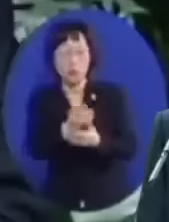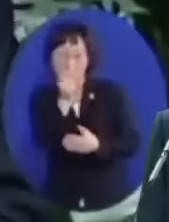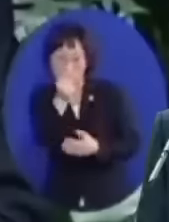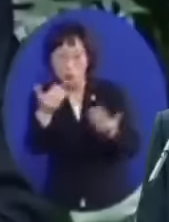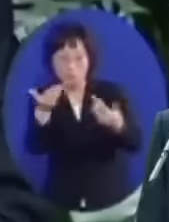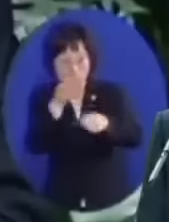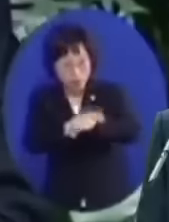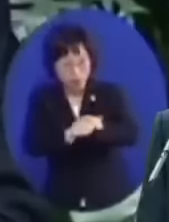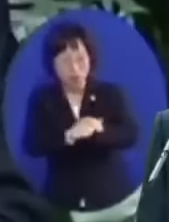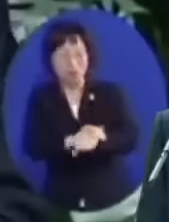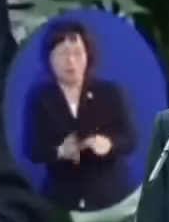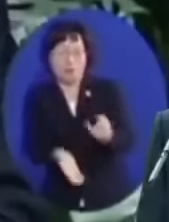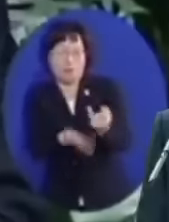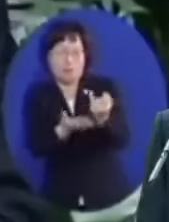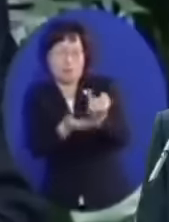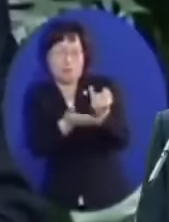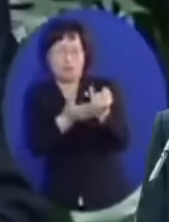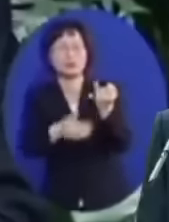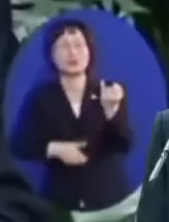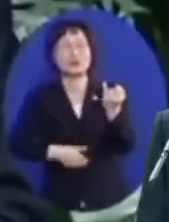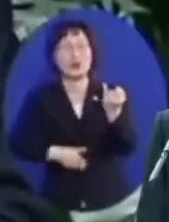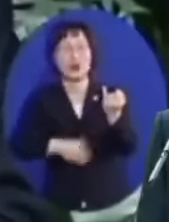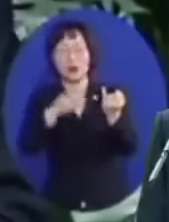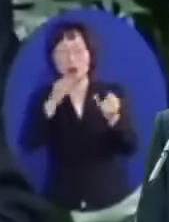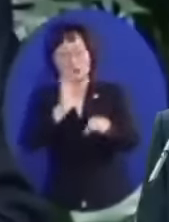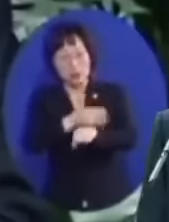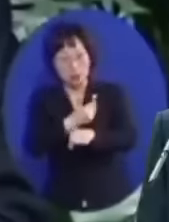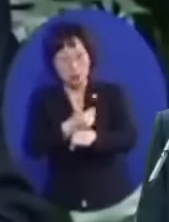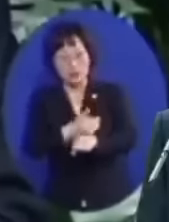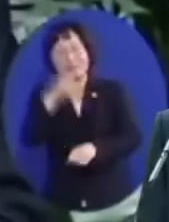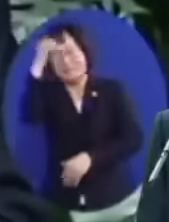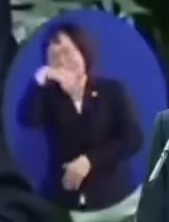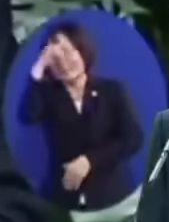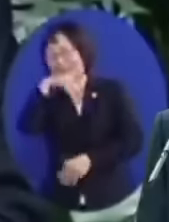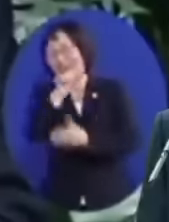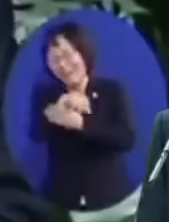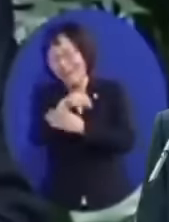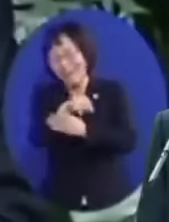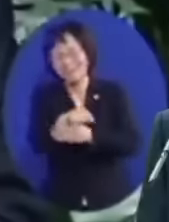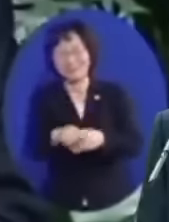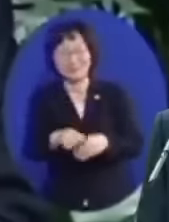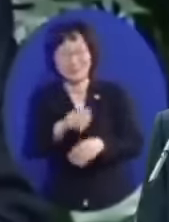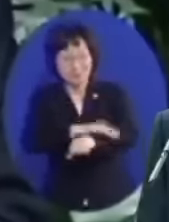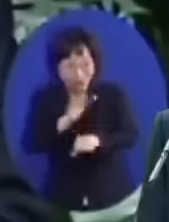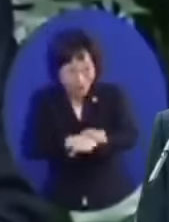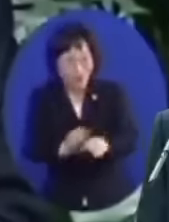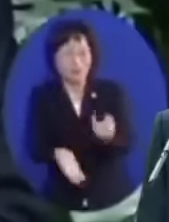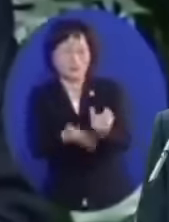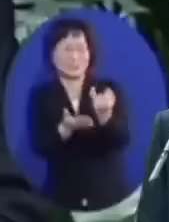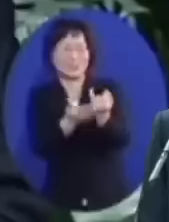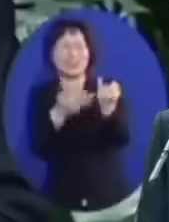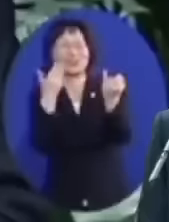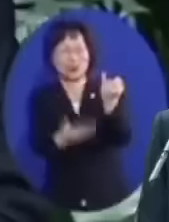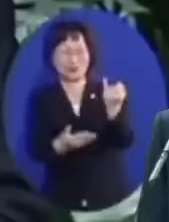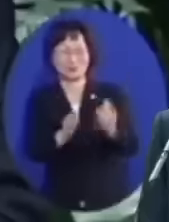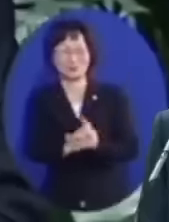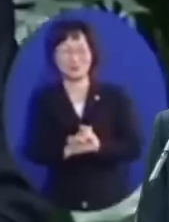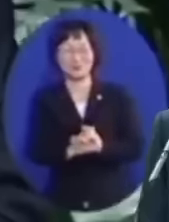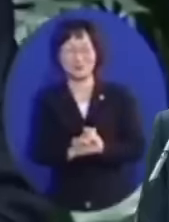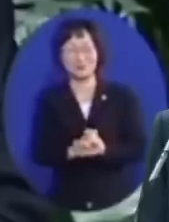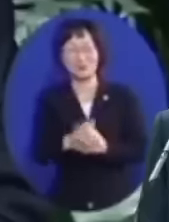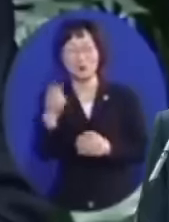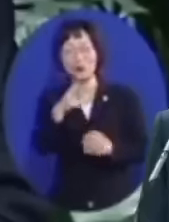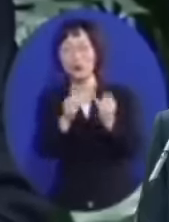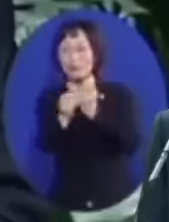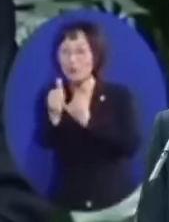것은 칭찬을 해줘야 되는 것입니다. 못하는 것은 눈 감아버리고 잘하는 것은 칭찬해줘야 됩니다. 또